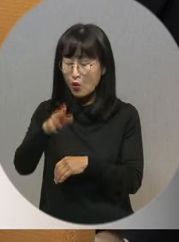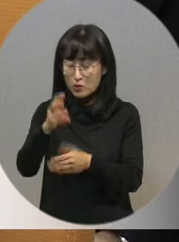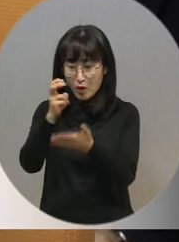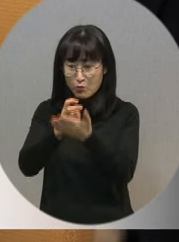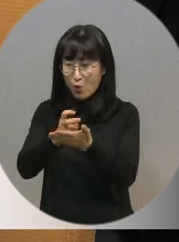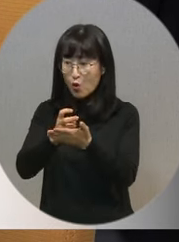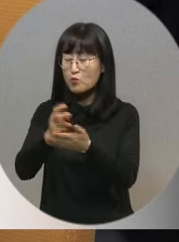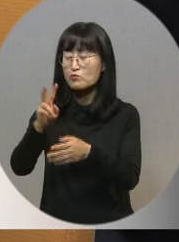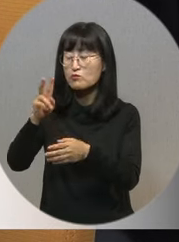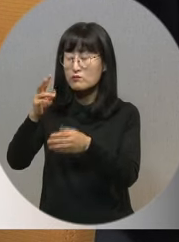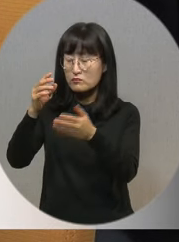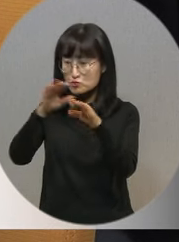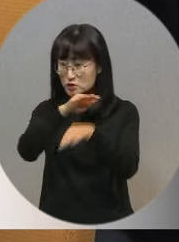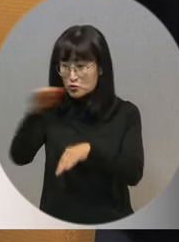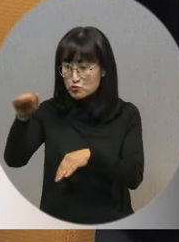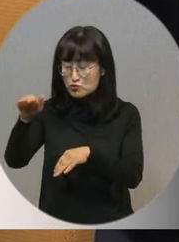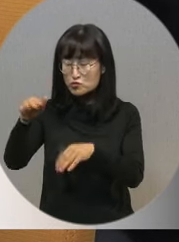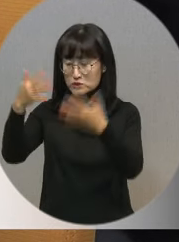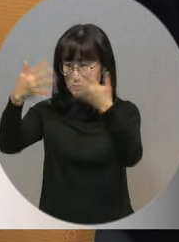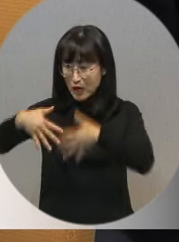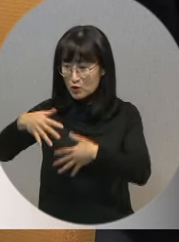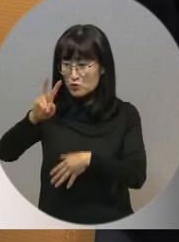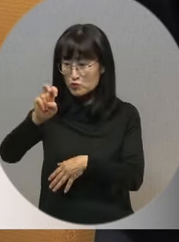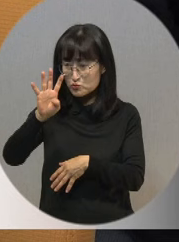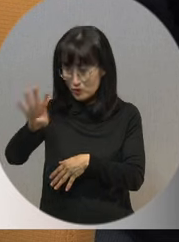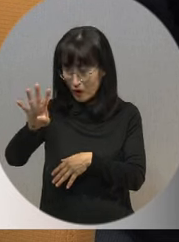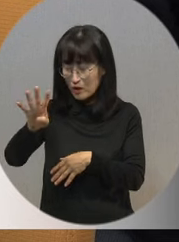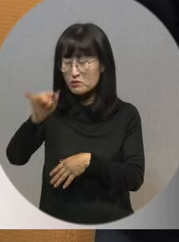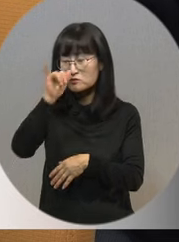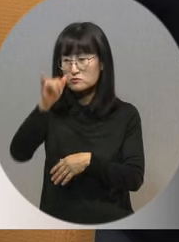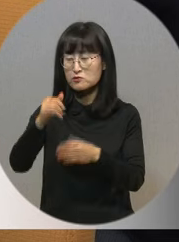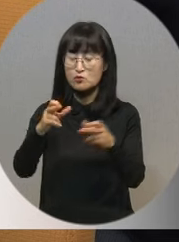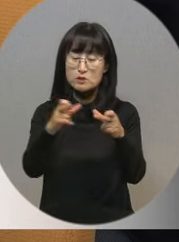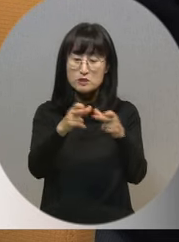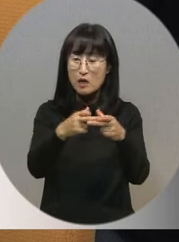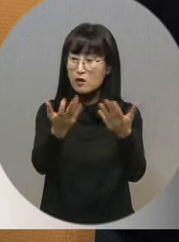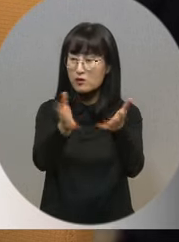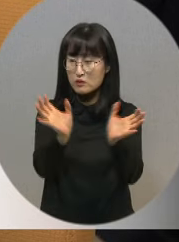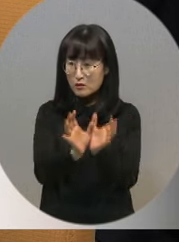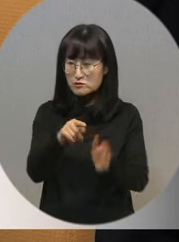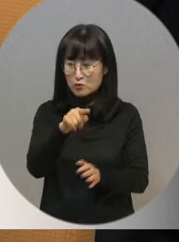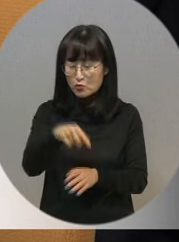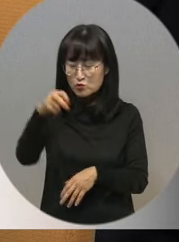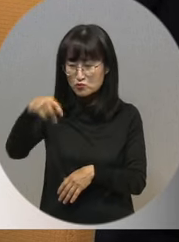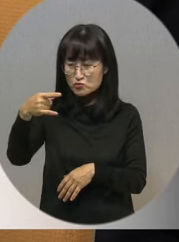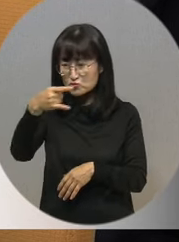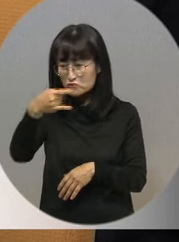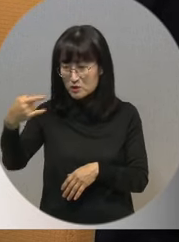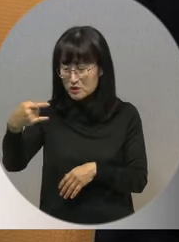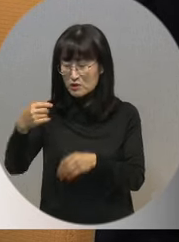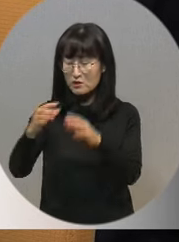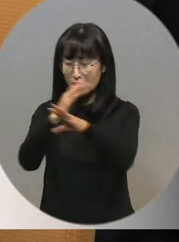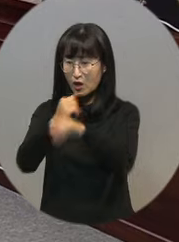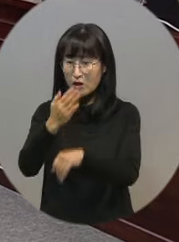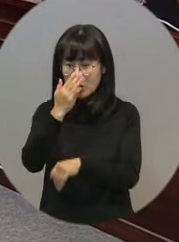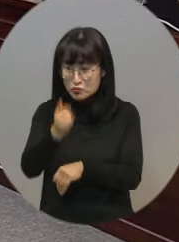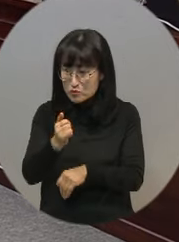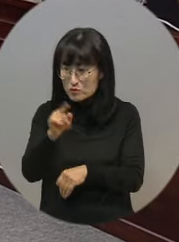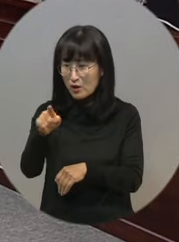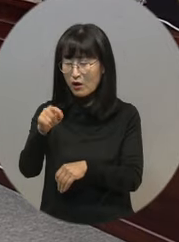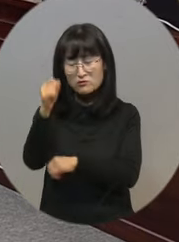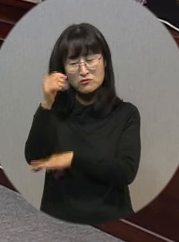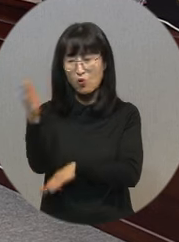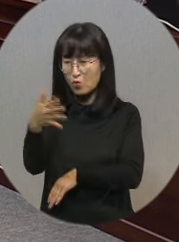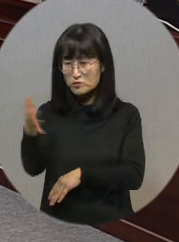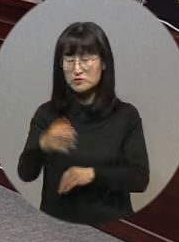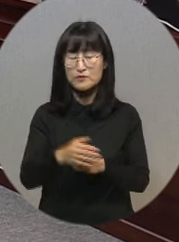24가지의 요건 있습니다 그 요건에 장애인 단체에 수익 계약을 줄 수 있다는 근거가 전혀 없어요